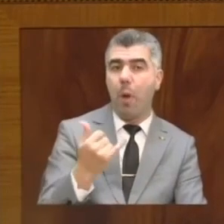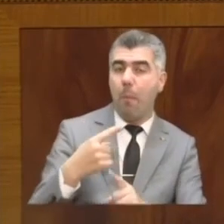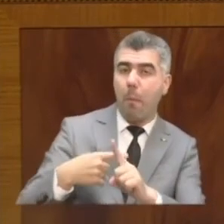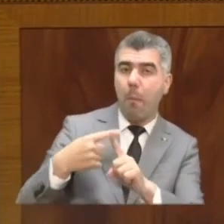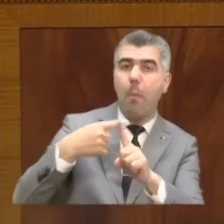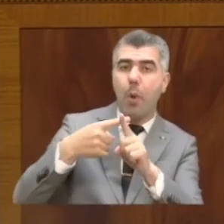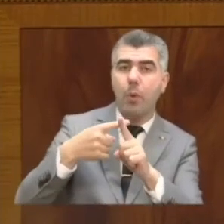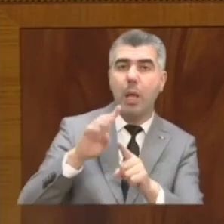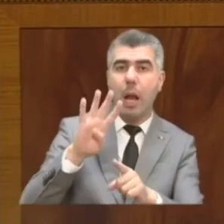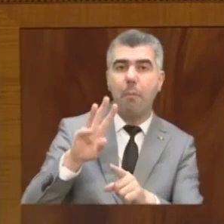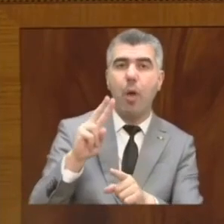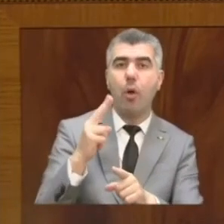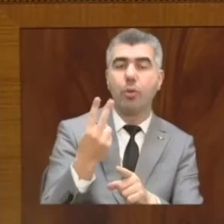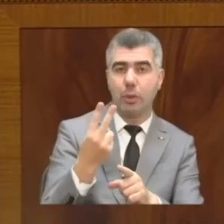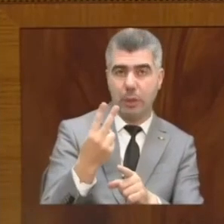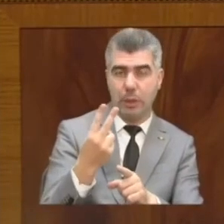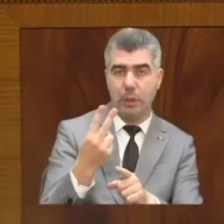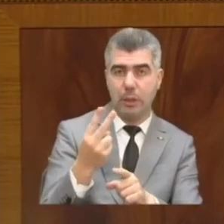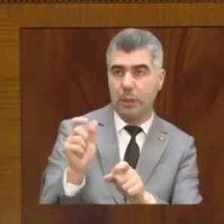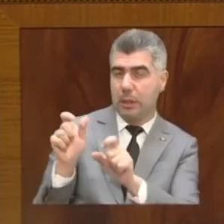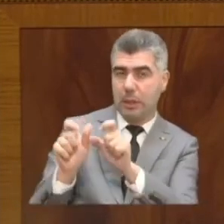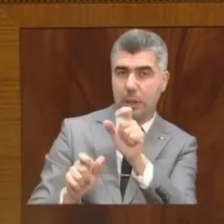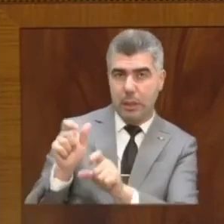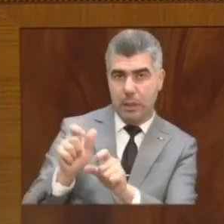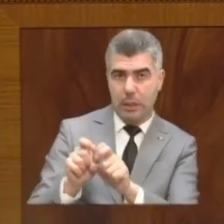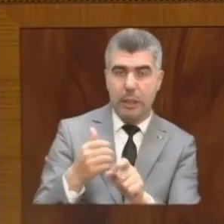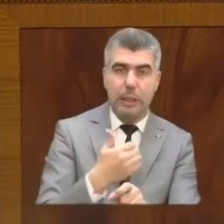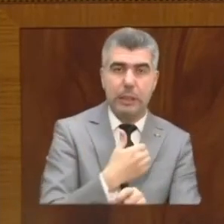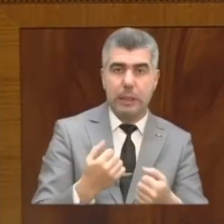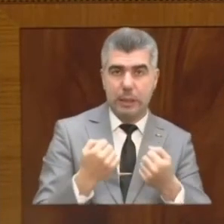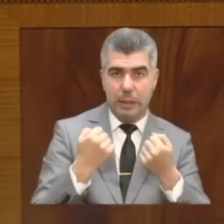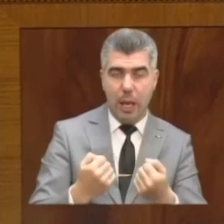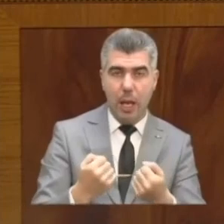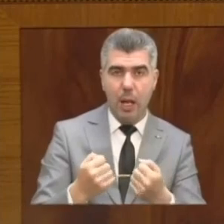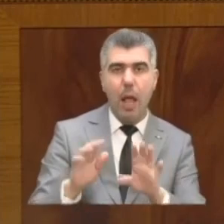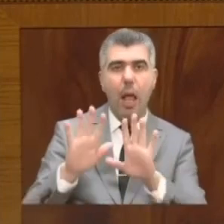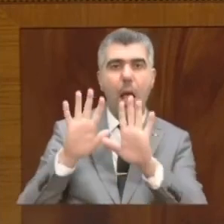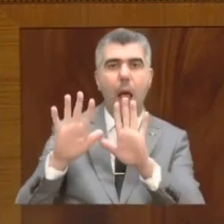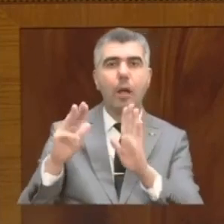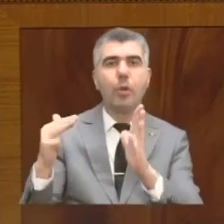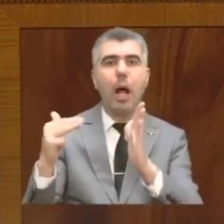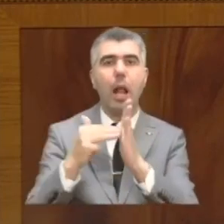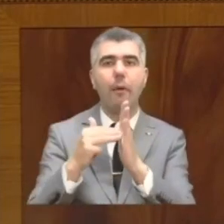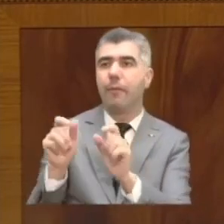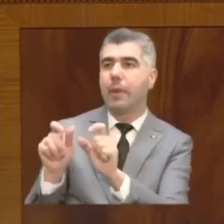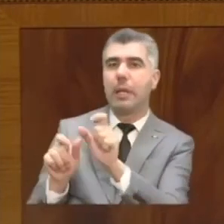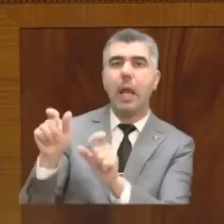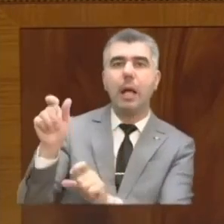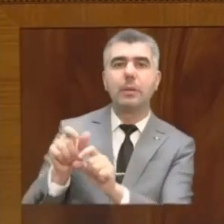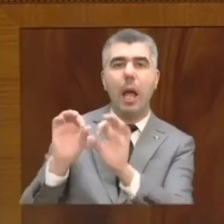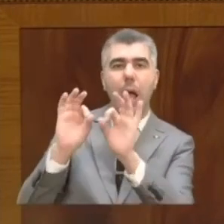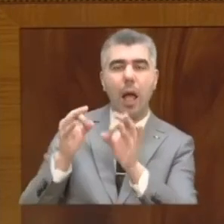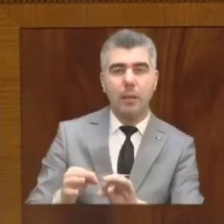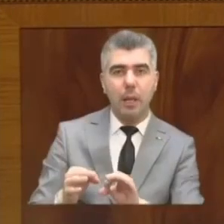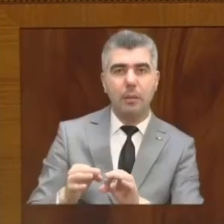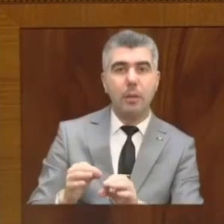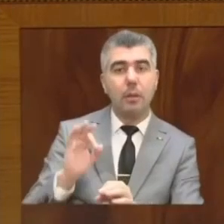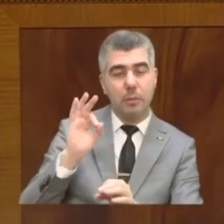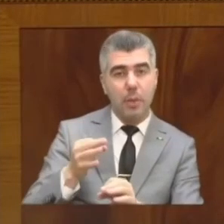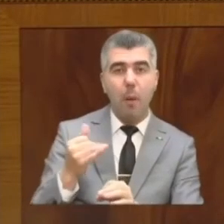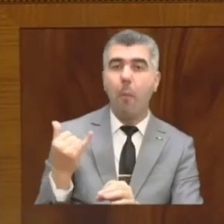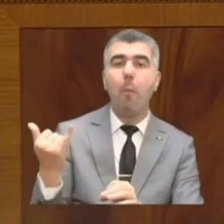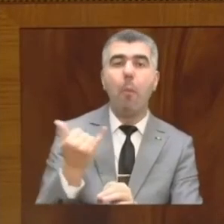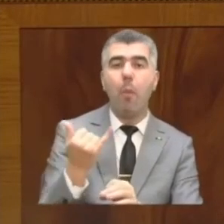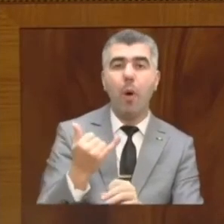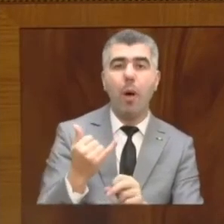عتبة 24 من مهني للصحة لكل 10,000 نسمة الموصى بها من